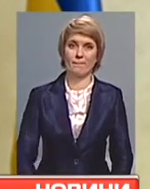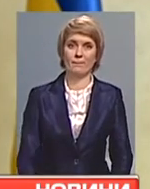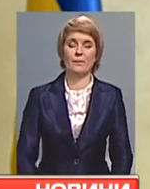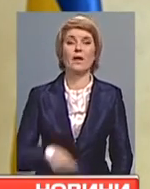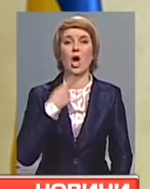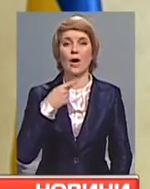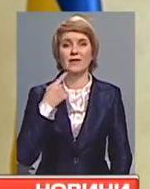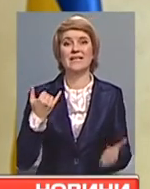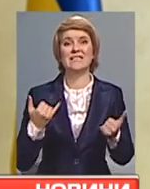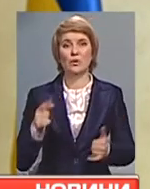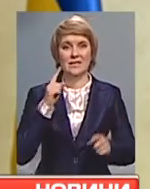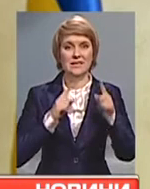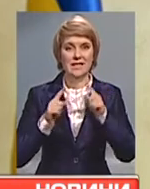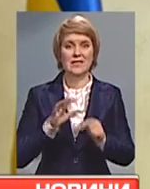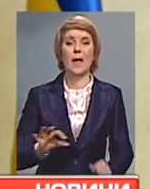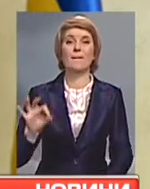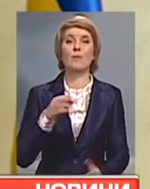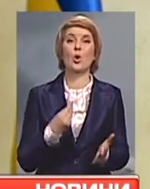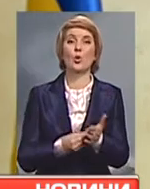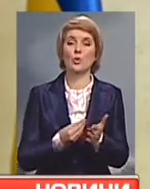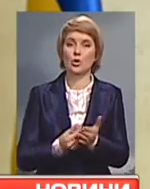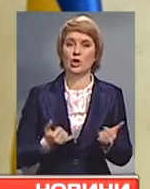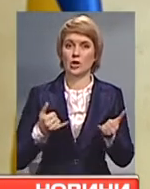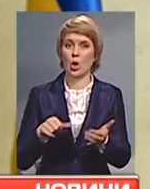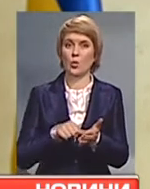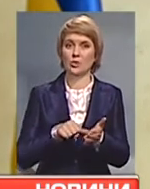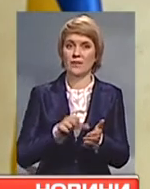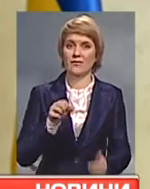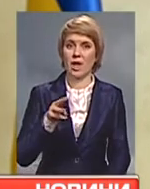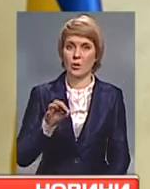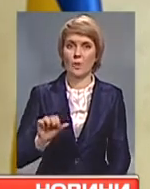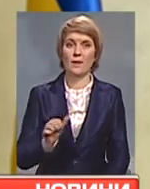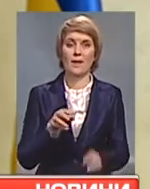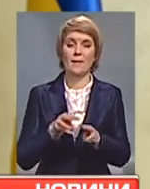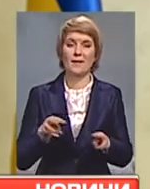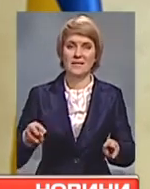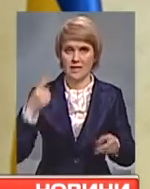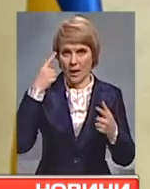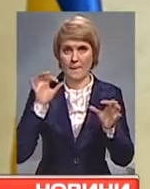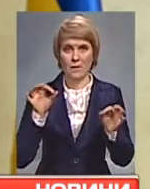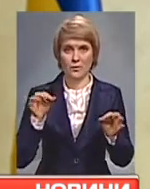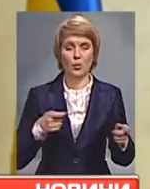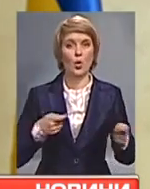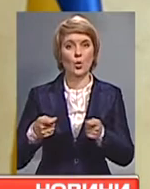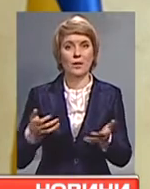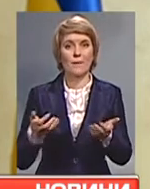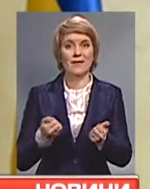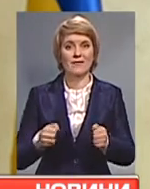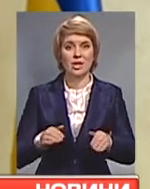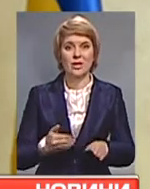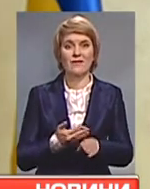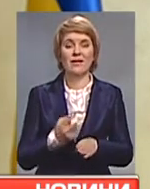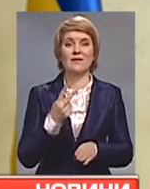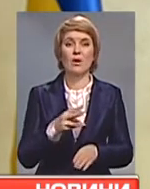Говорили сьогодні на засіданні і про гроші для учасників АТО. Зокрема, прем'єр-міністр повідомив, що уряд прийняв рішення про виділення близько 2